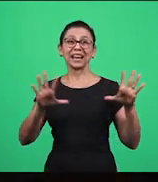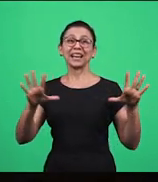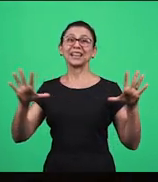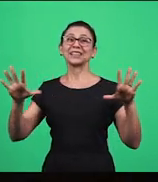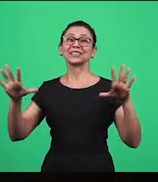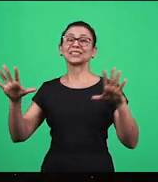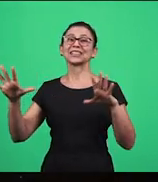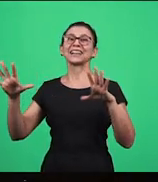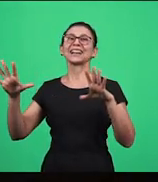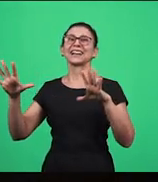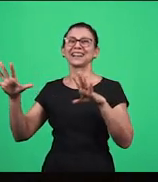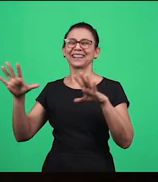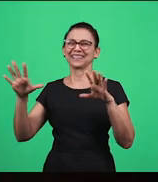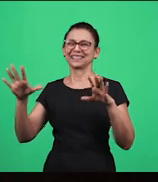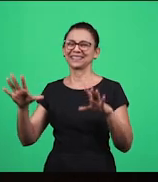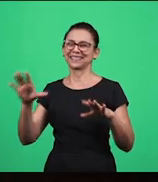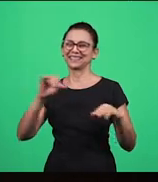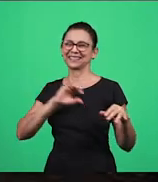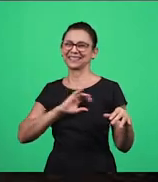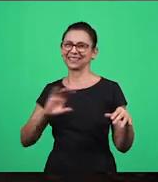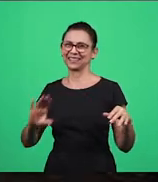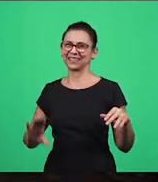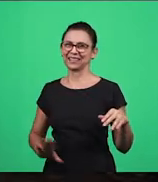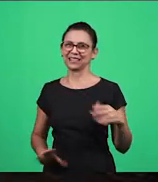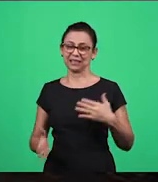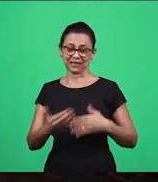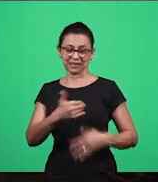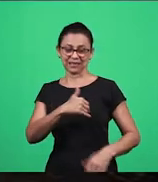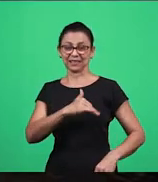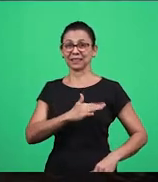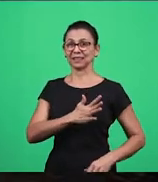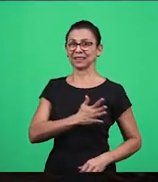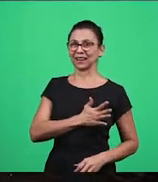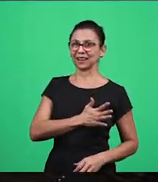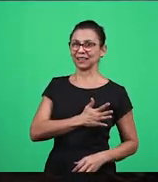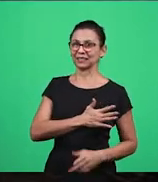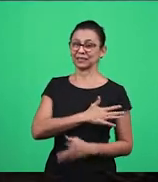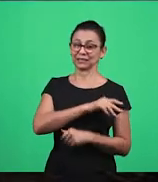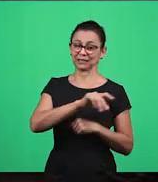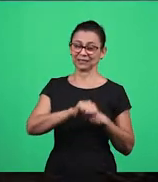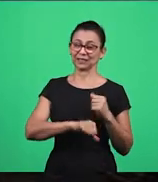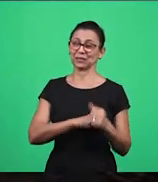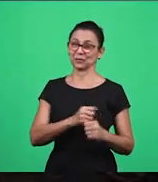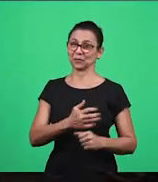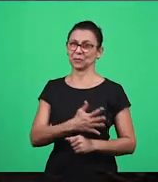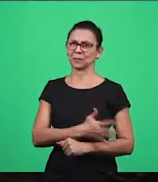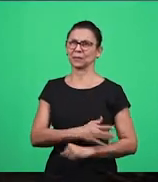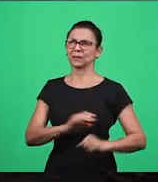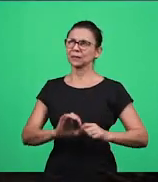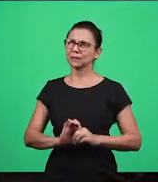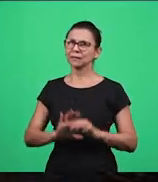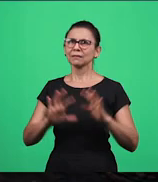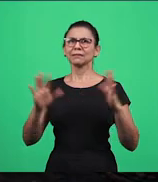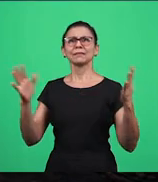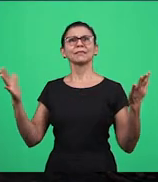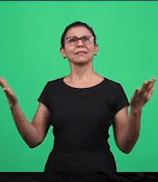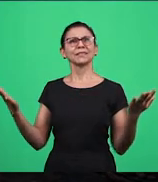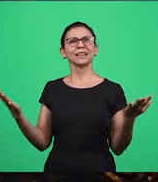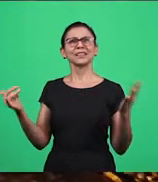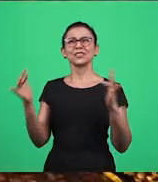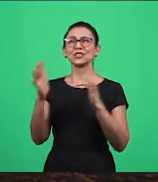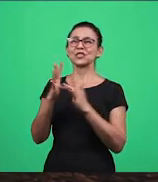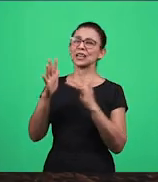открой сердце свое и позволь Христу войти и солнцу взойти в тебе.